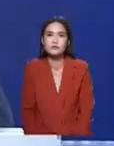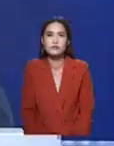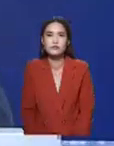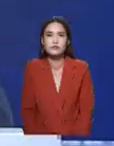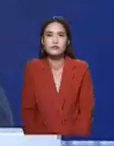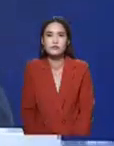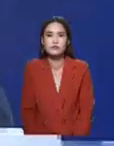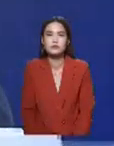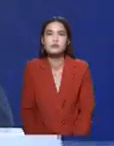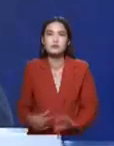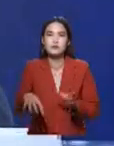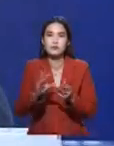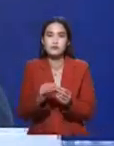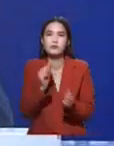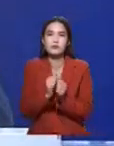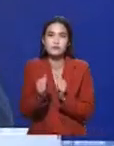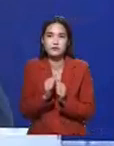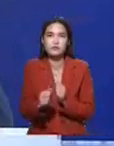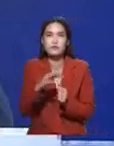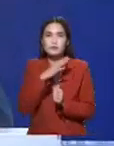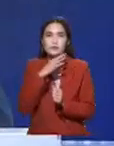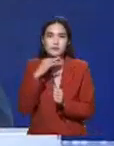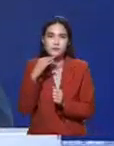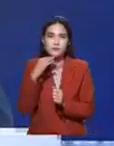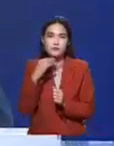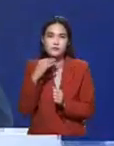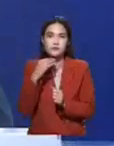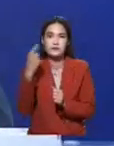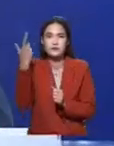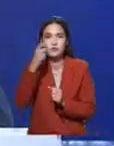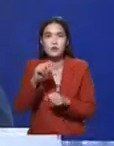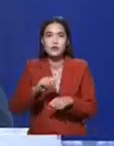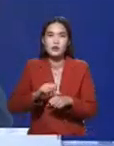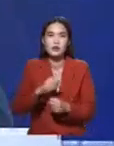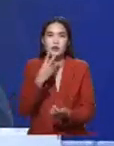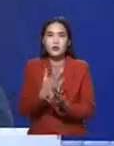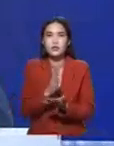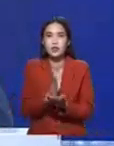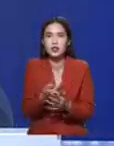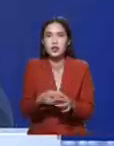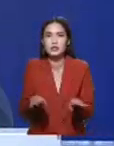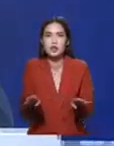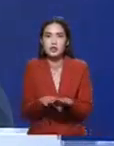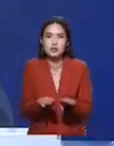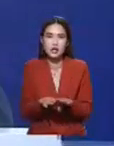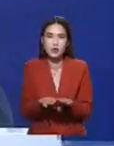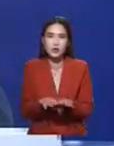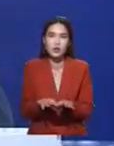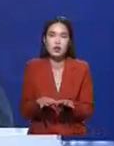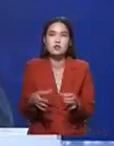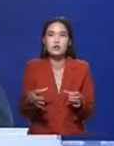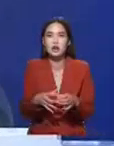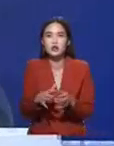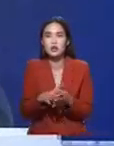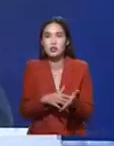остановить, не вакцинировав всех восприимчивых, все восприимчивое население. Потому что корь – это высококонтагиозное заболевание.